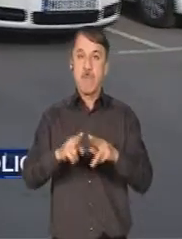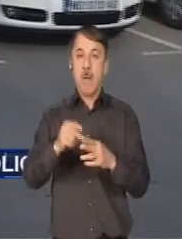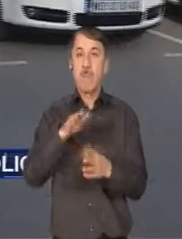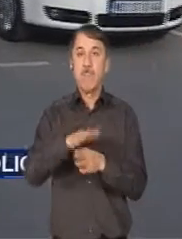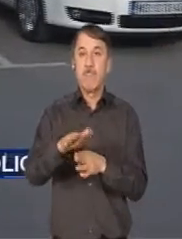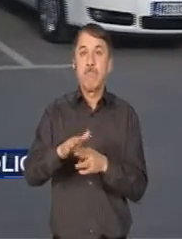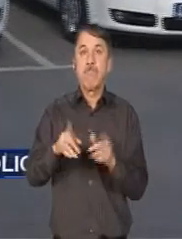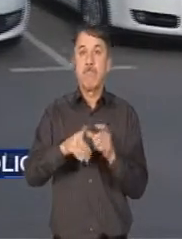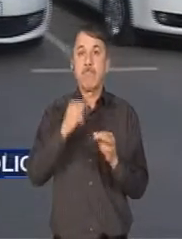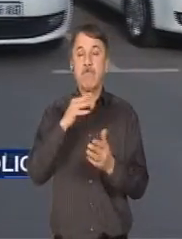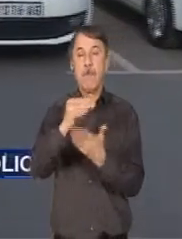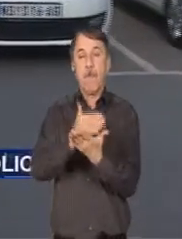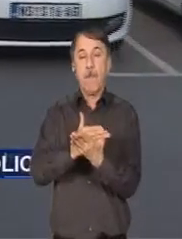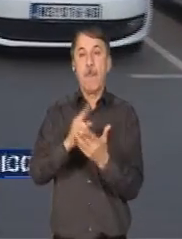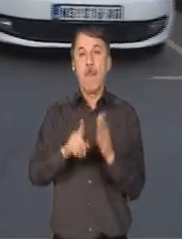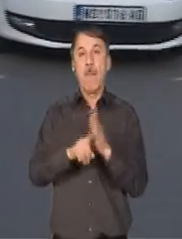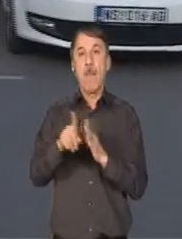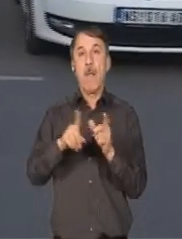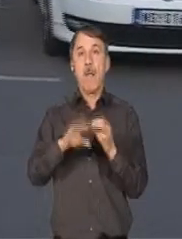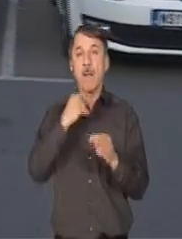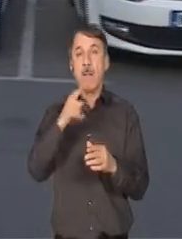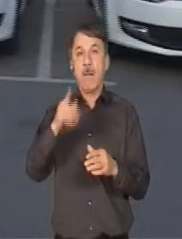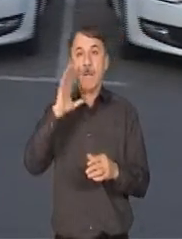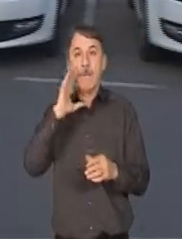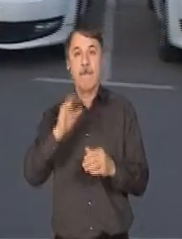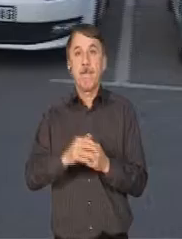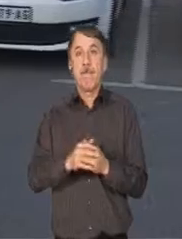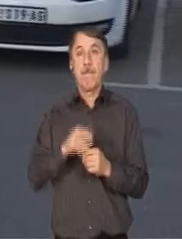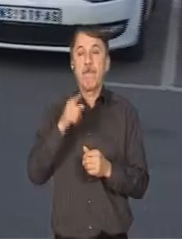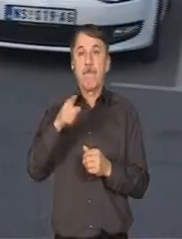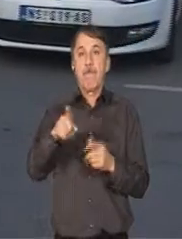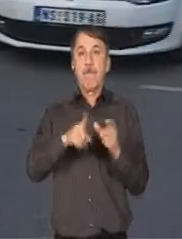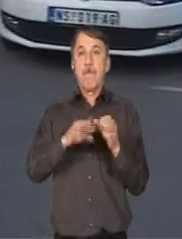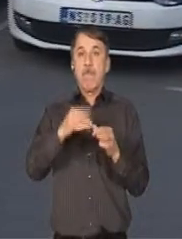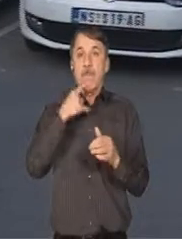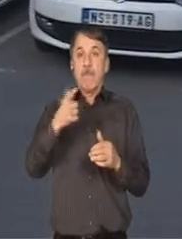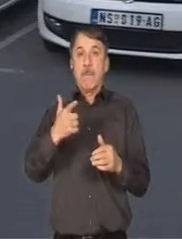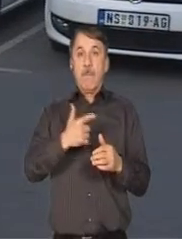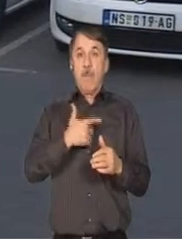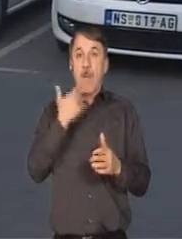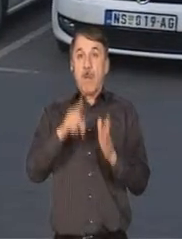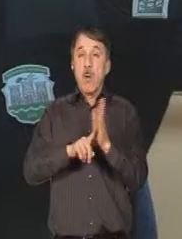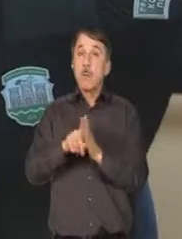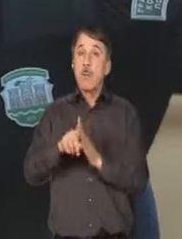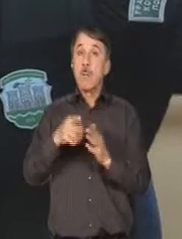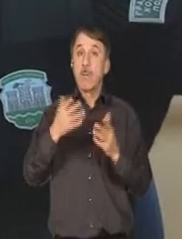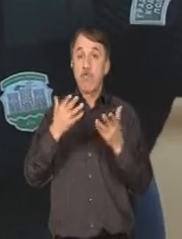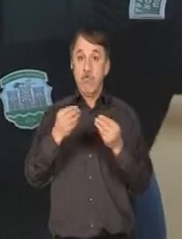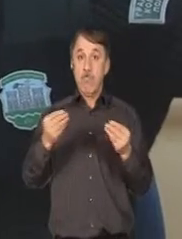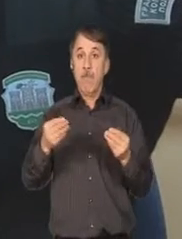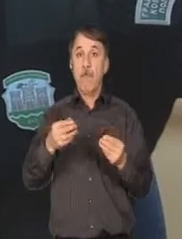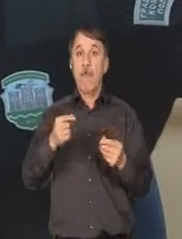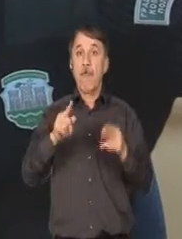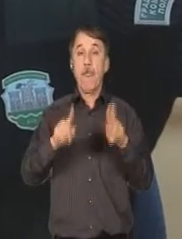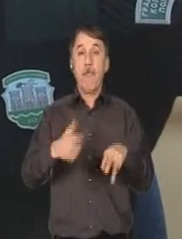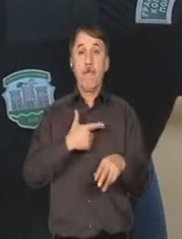lična dokumenta ili pak ne želite da ih date na uvid, dešava se sledeće. U slučaju kad lice kod sebe nema ličnu kartu, ne želi da da ličnu